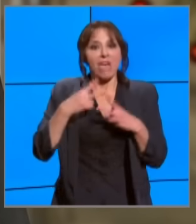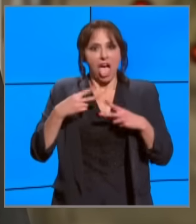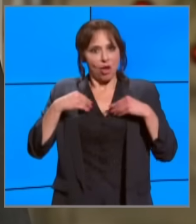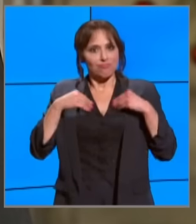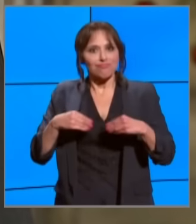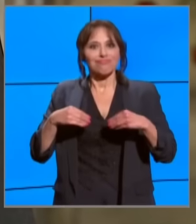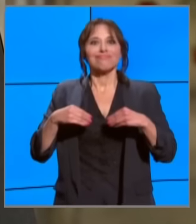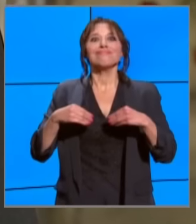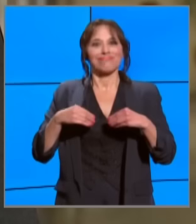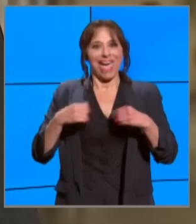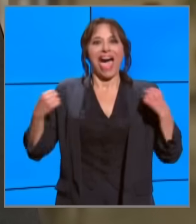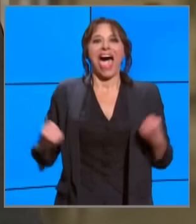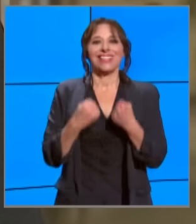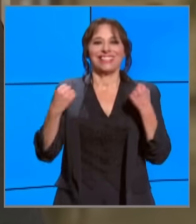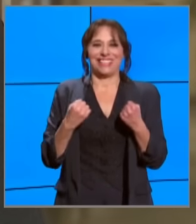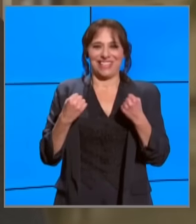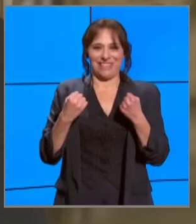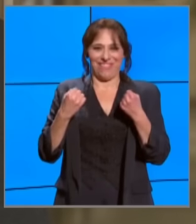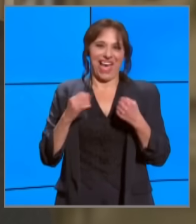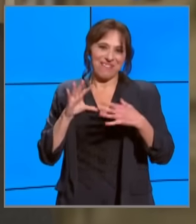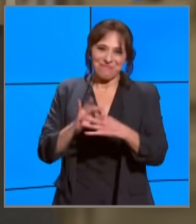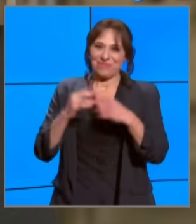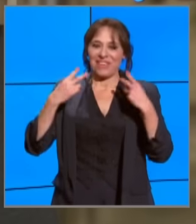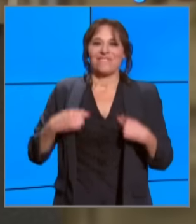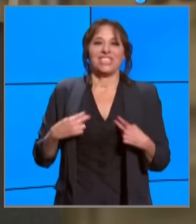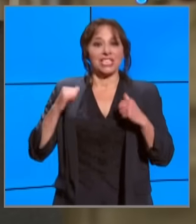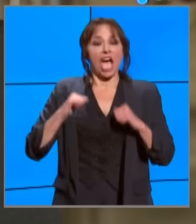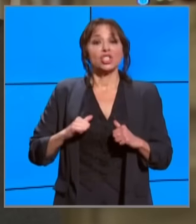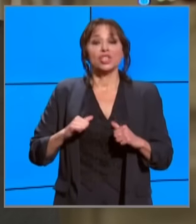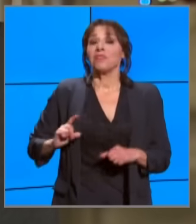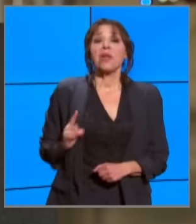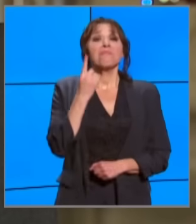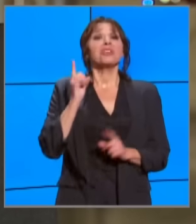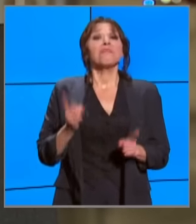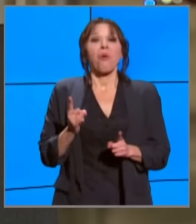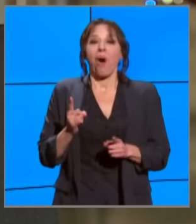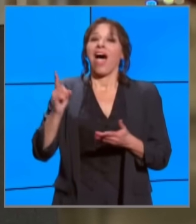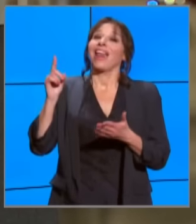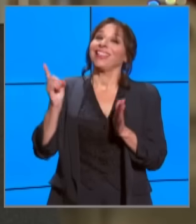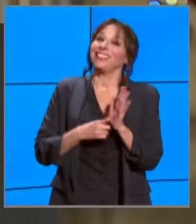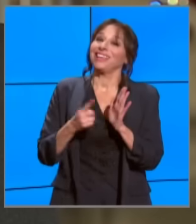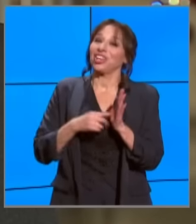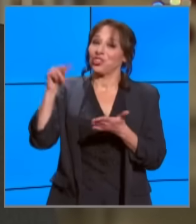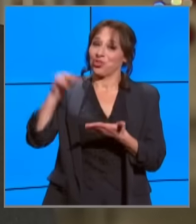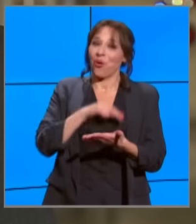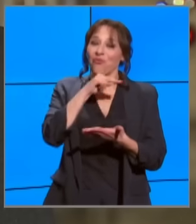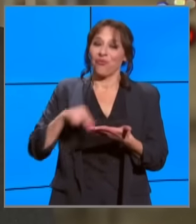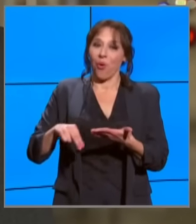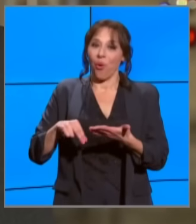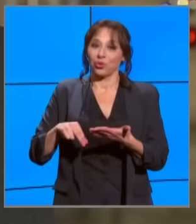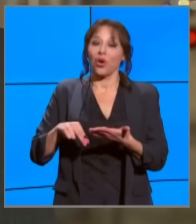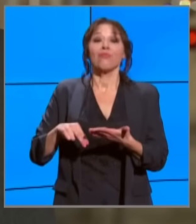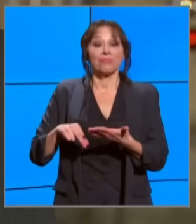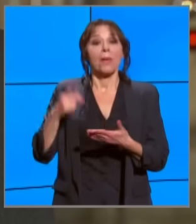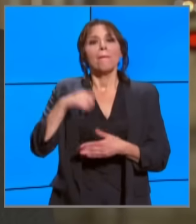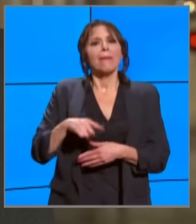alla vita civile a partire dall'esercizio del diritto di voto per definire la strada da